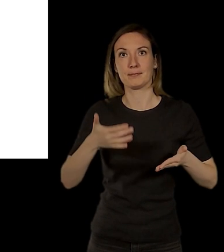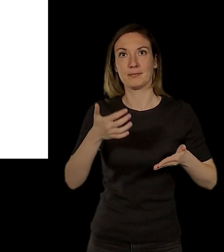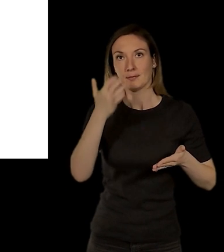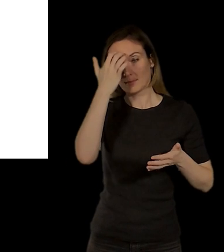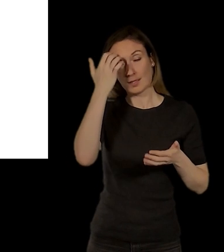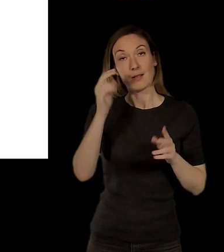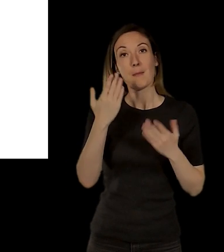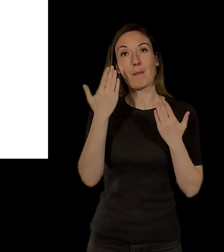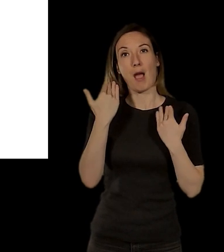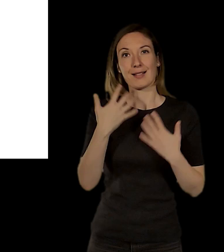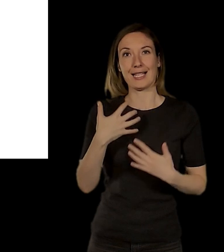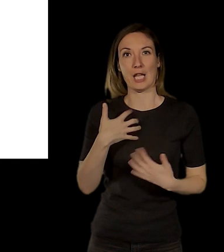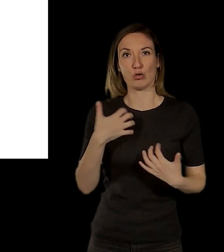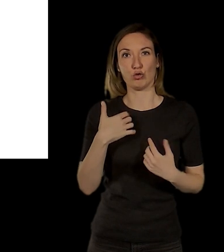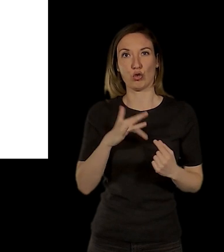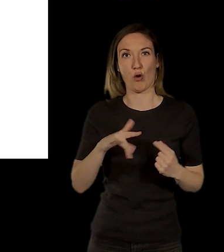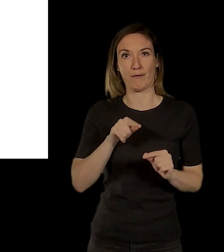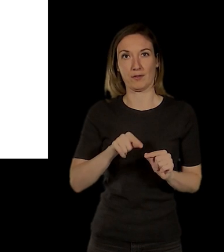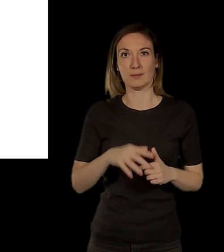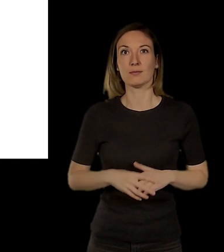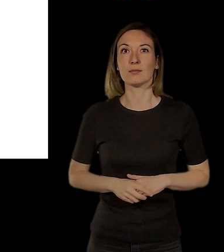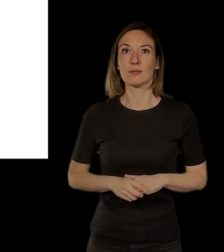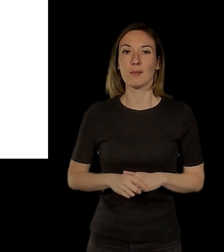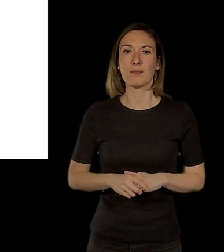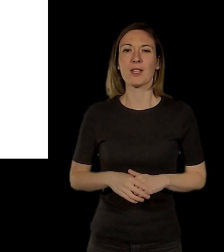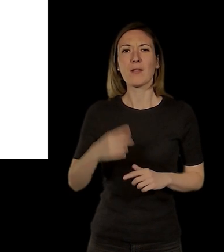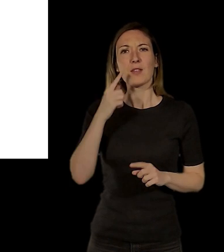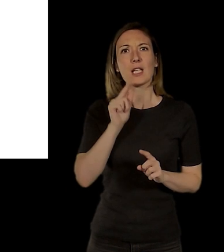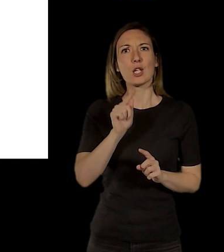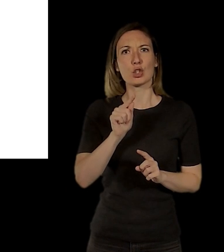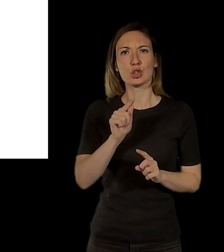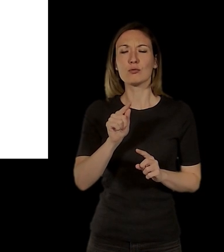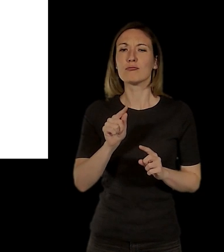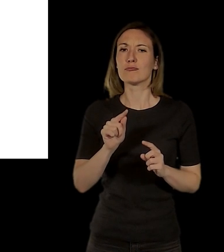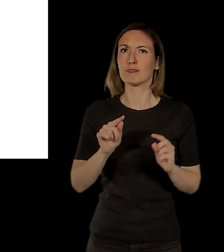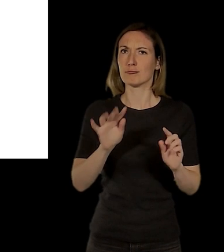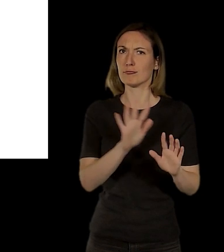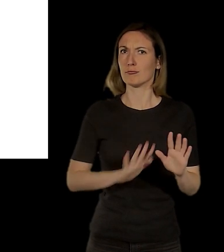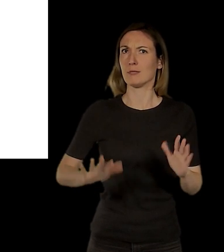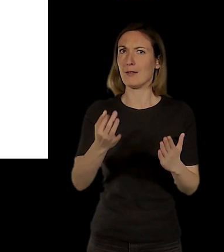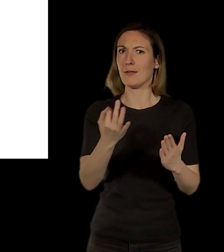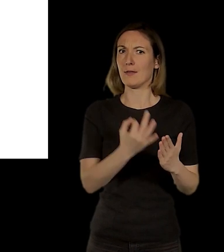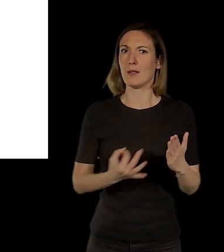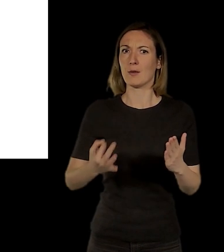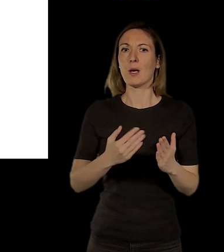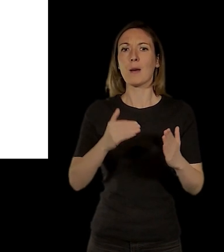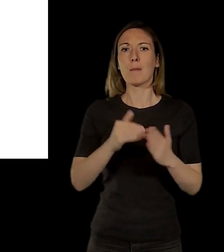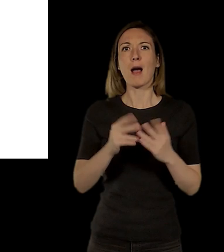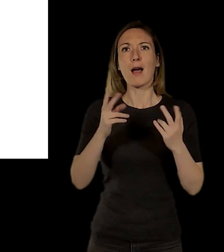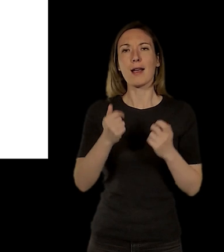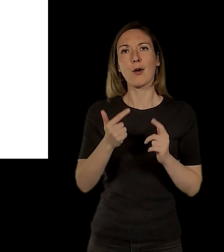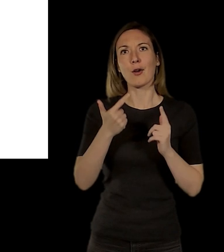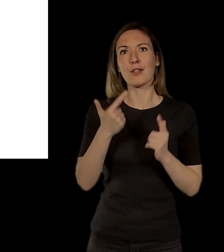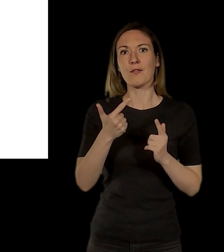Těšnovským parkem. A v podstatě tady to schéma má zobrazovat ty dvě fronty těch dvou částí města